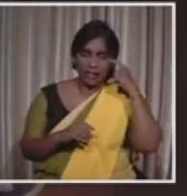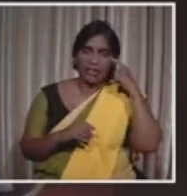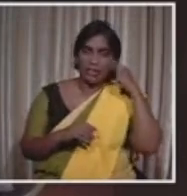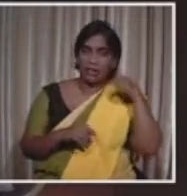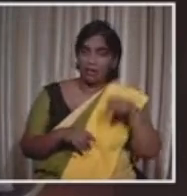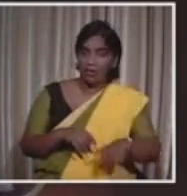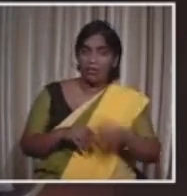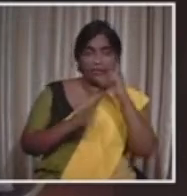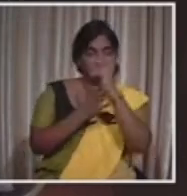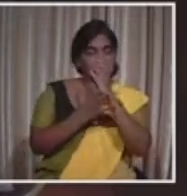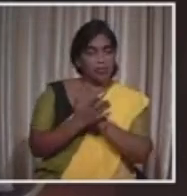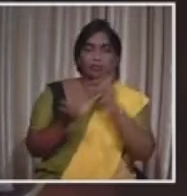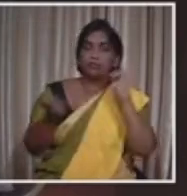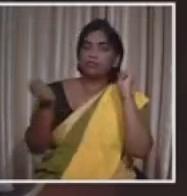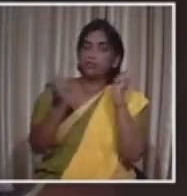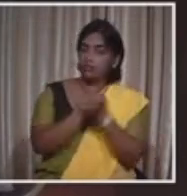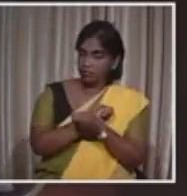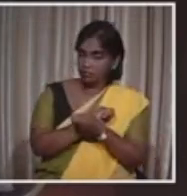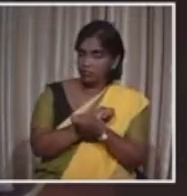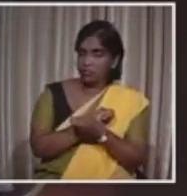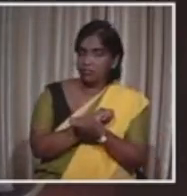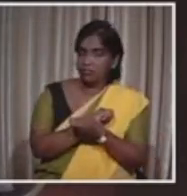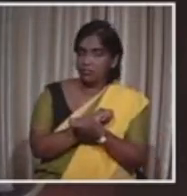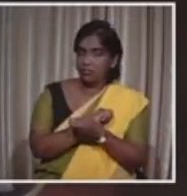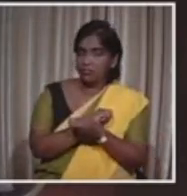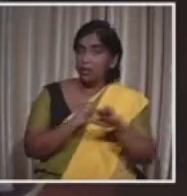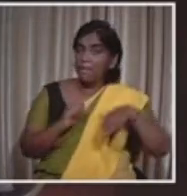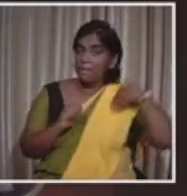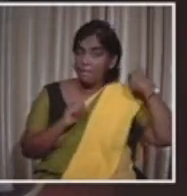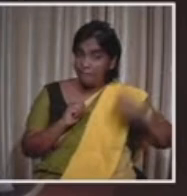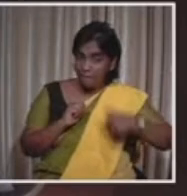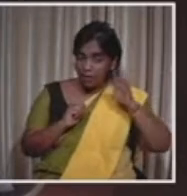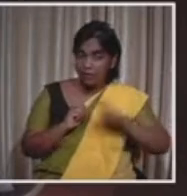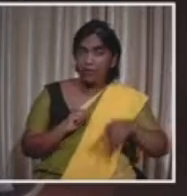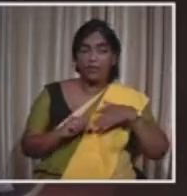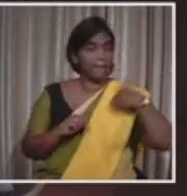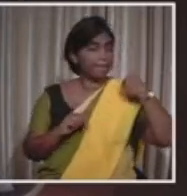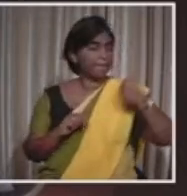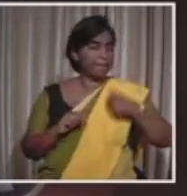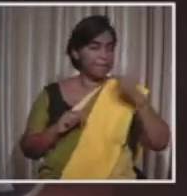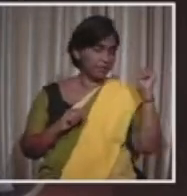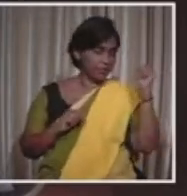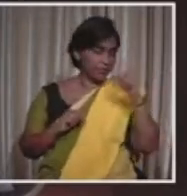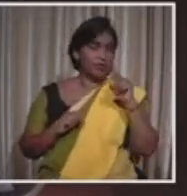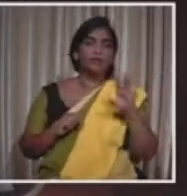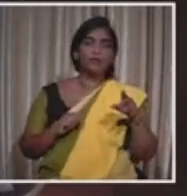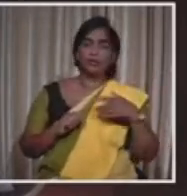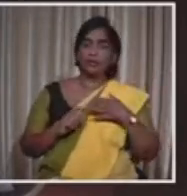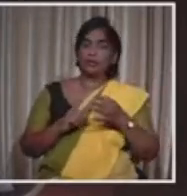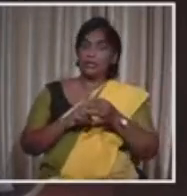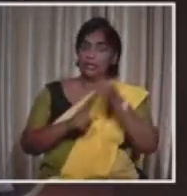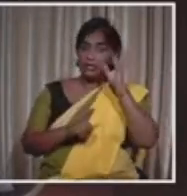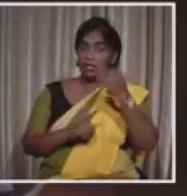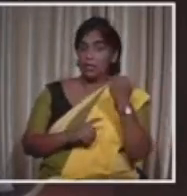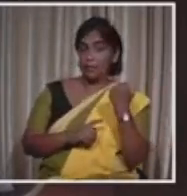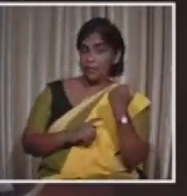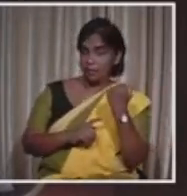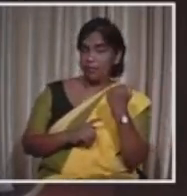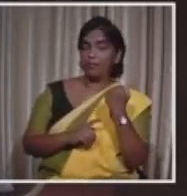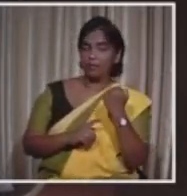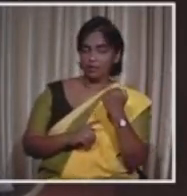මේ ව්‍යවස්ථා සංශෝධනය මූලිකත්වය කරගෙන ප්‍රමුඛතාවය කරගෙන විධායක ජනාධිපති